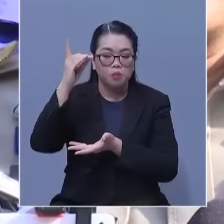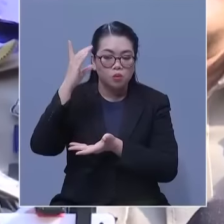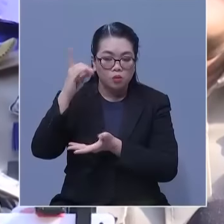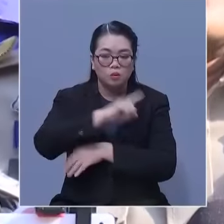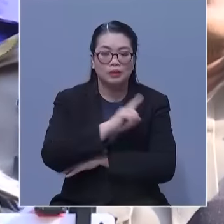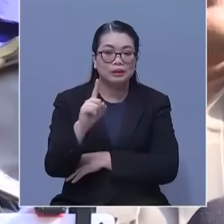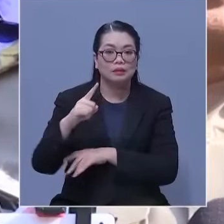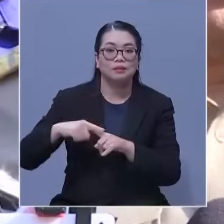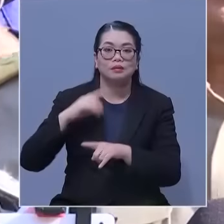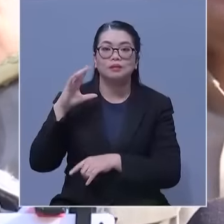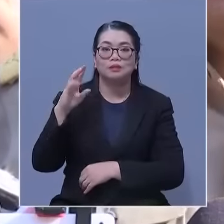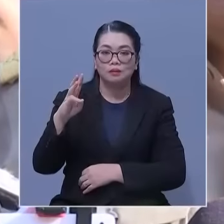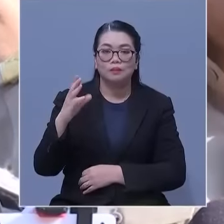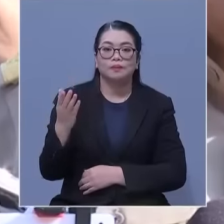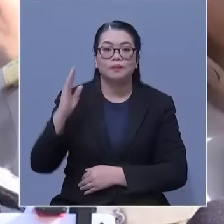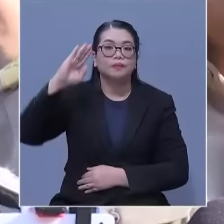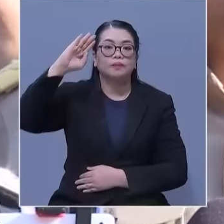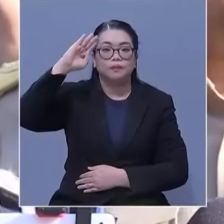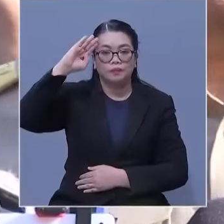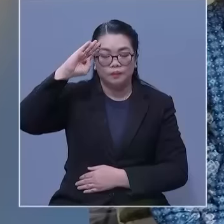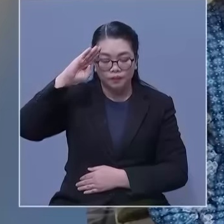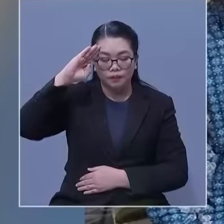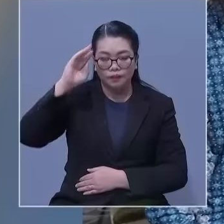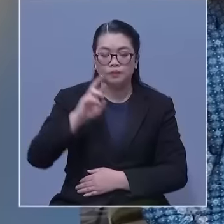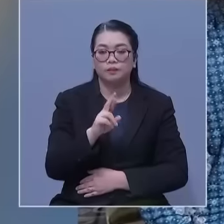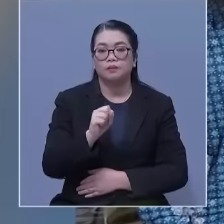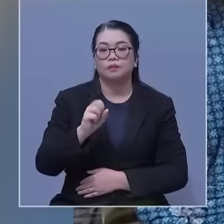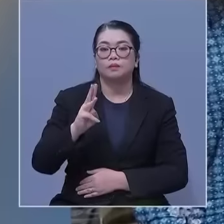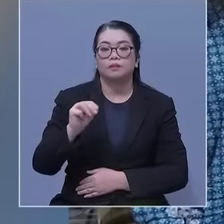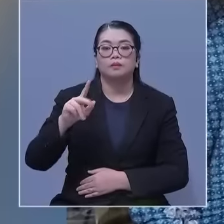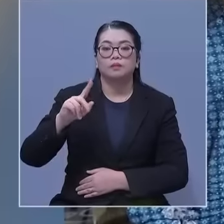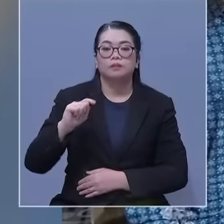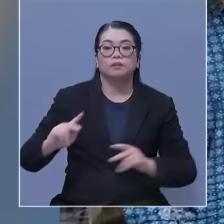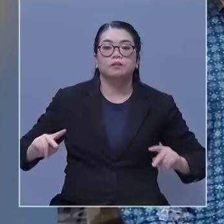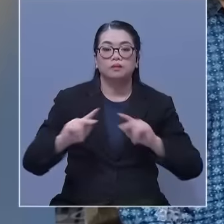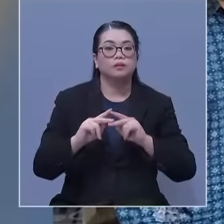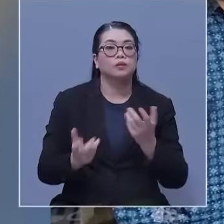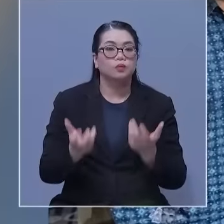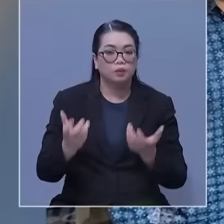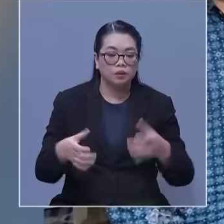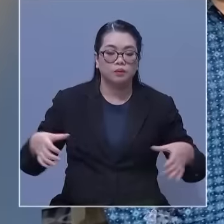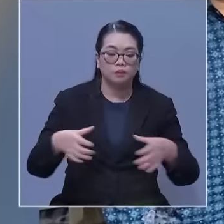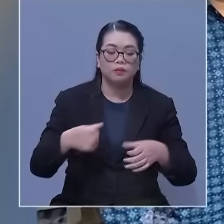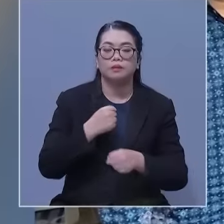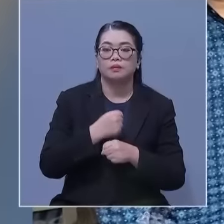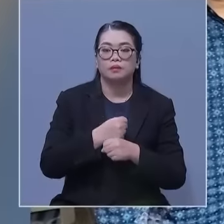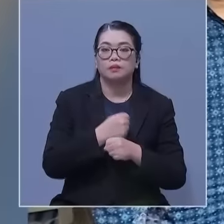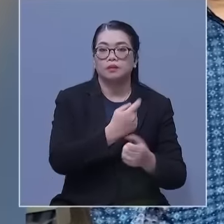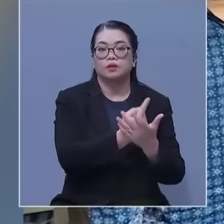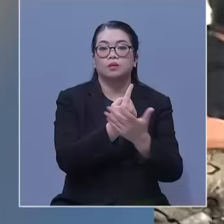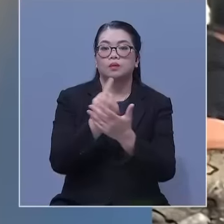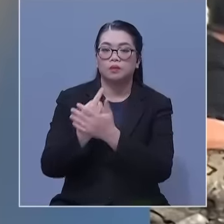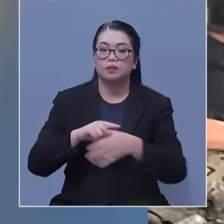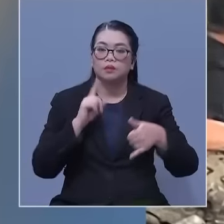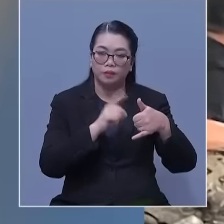1มิถุนายนพันตำรวจเอกทวีสอส่องรัฐมนตรีว่าการกระทรวงยุติธรรมนะครับและคณะทำงานเช่นตัวแทนจากกรมสอบ